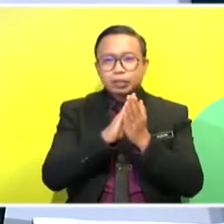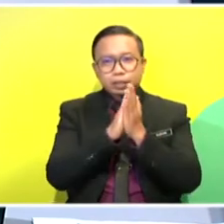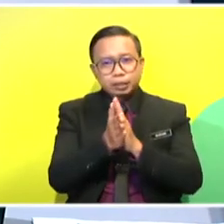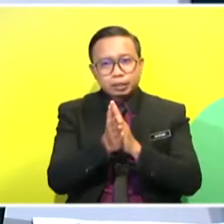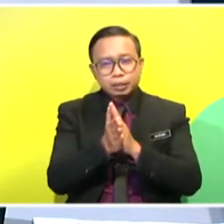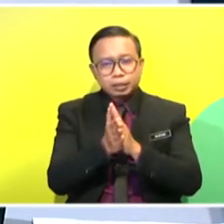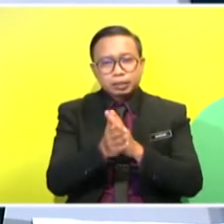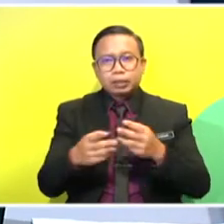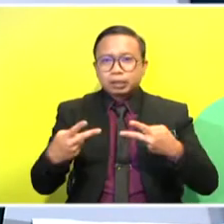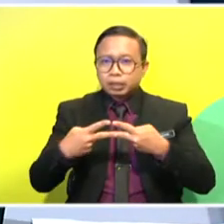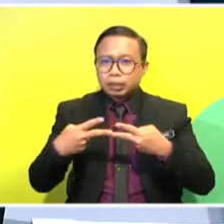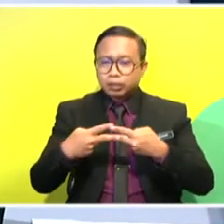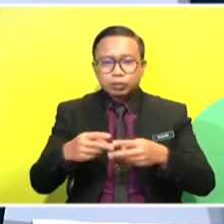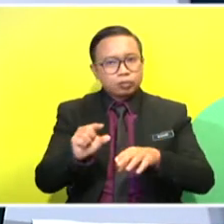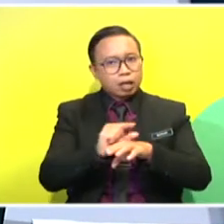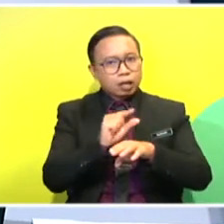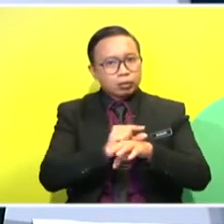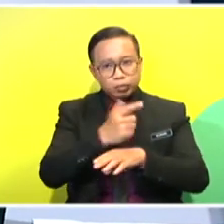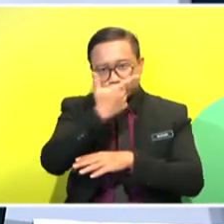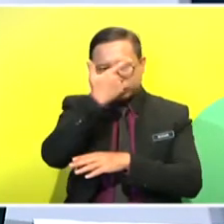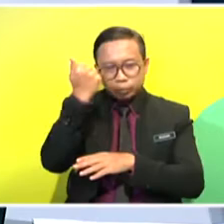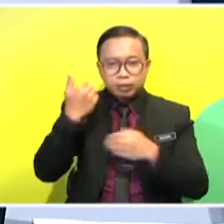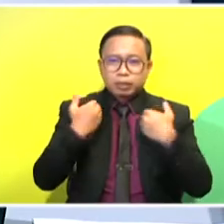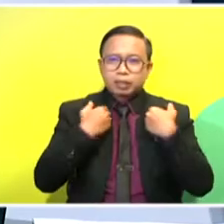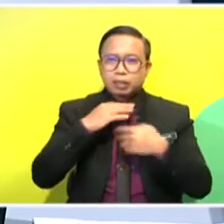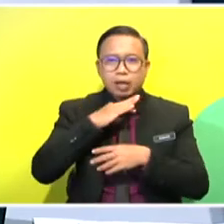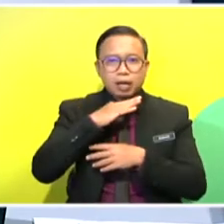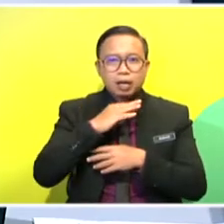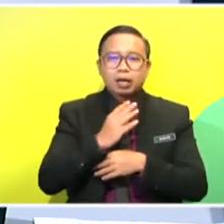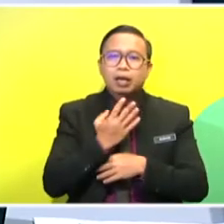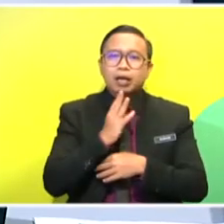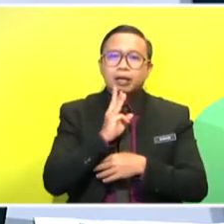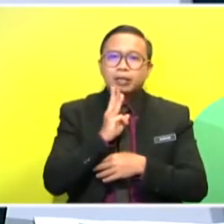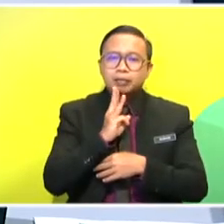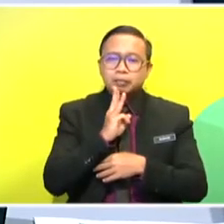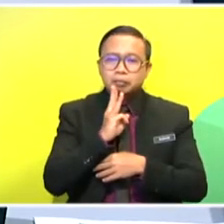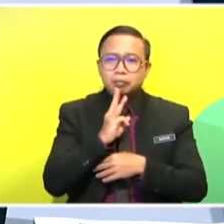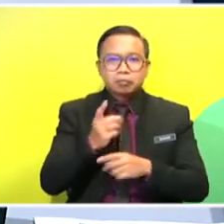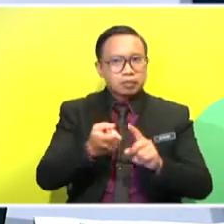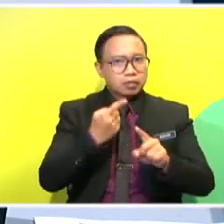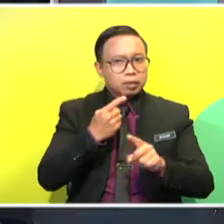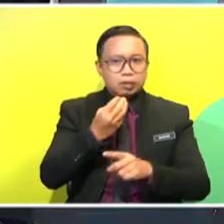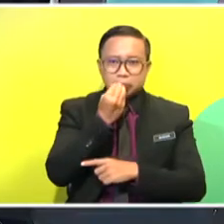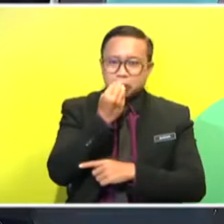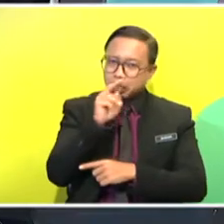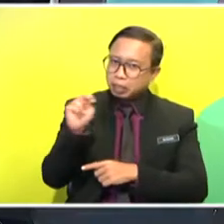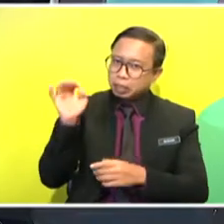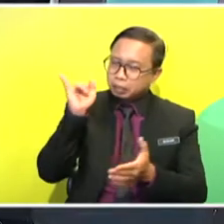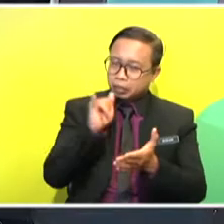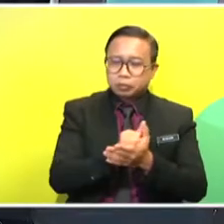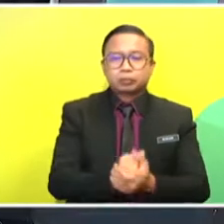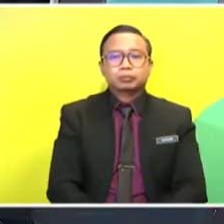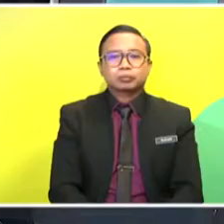elektrik itu akan terganggu sebab ada cecair ke ataupun daripada makanan tersebut. Betul tu cikgu,